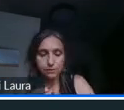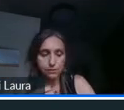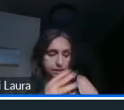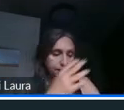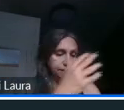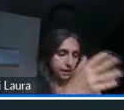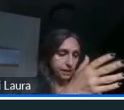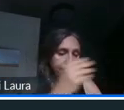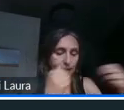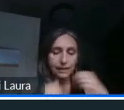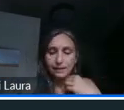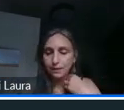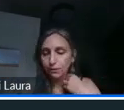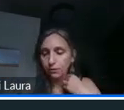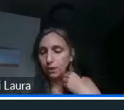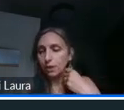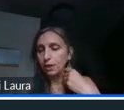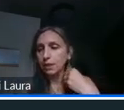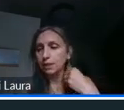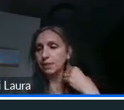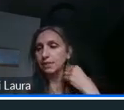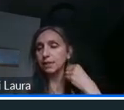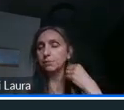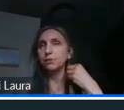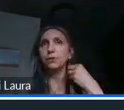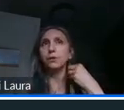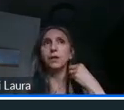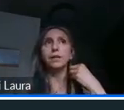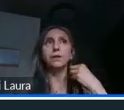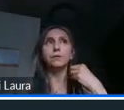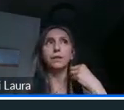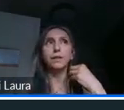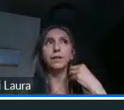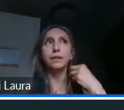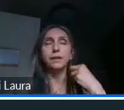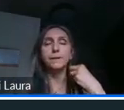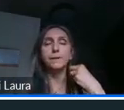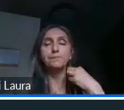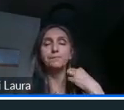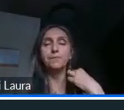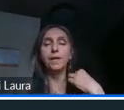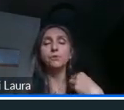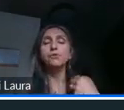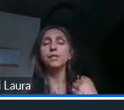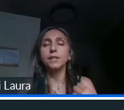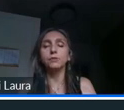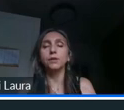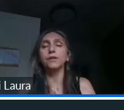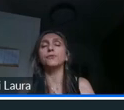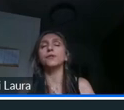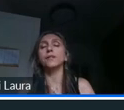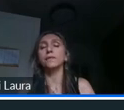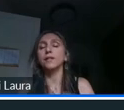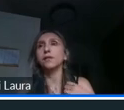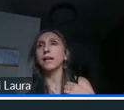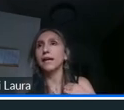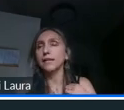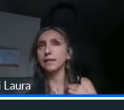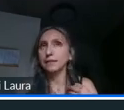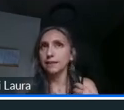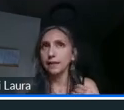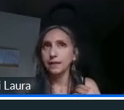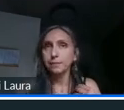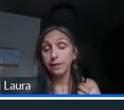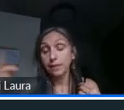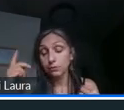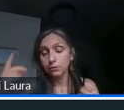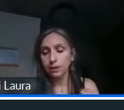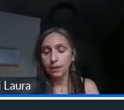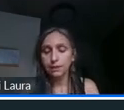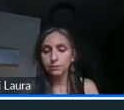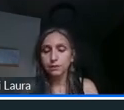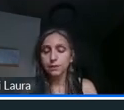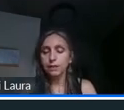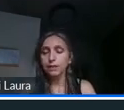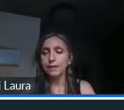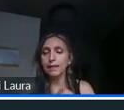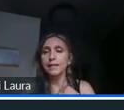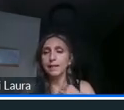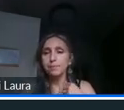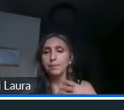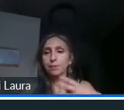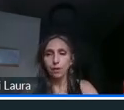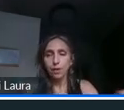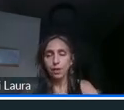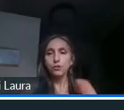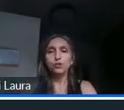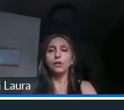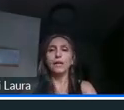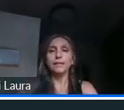una causa tra Trenitalia, no? Ad esempio è un sito che forniva gli orari dei treni perso, tra l'altro da